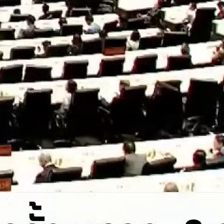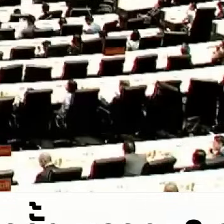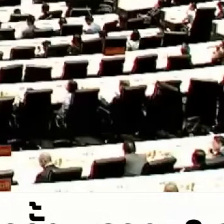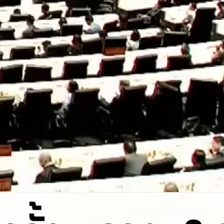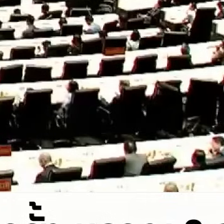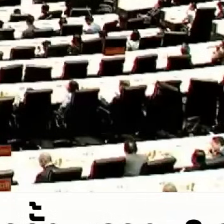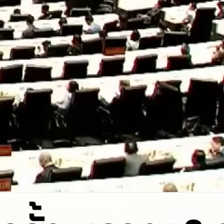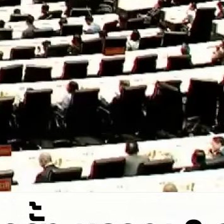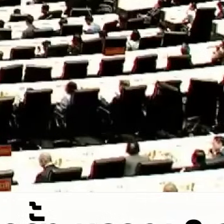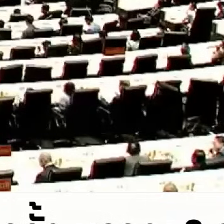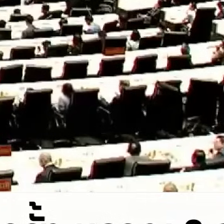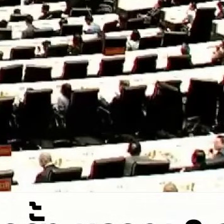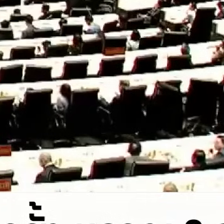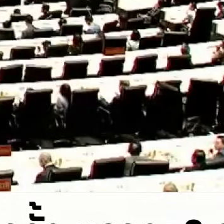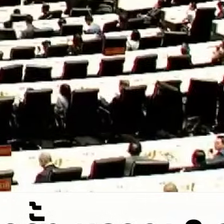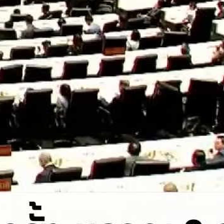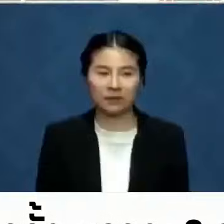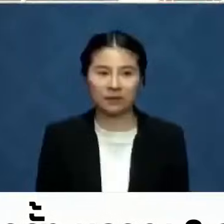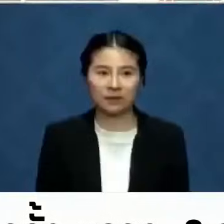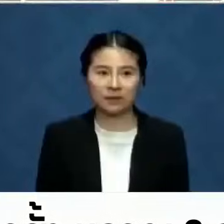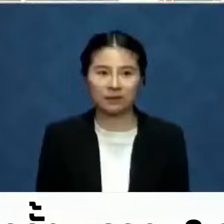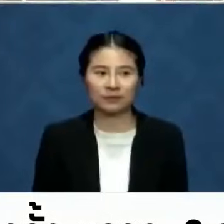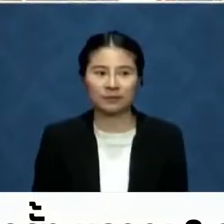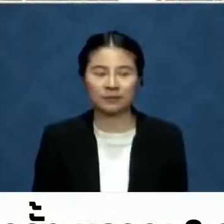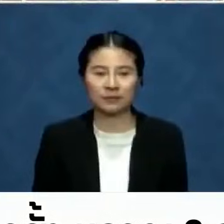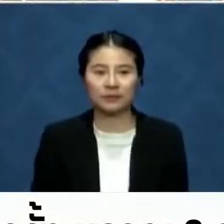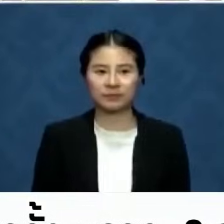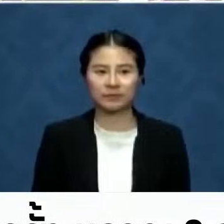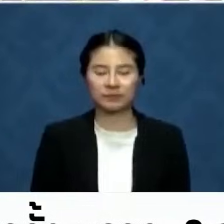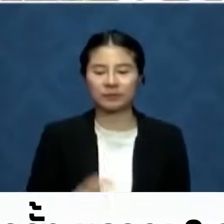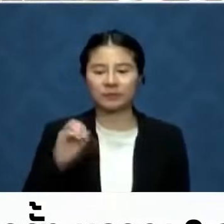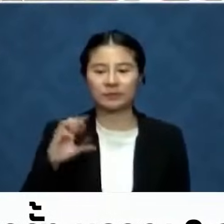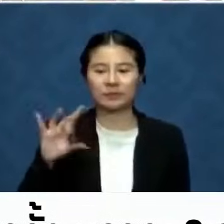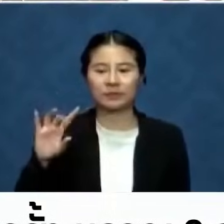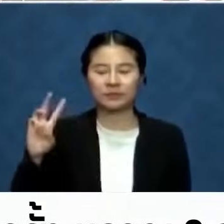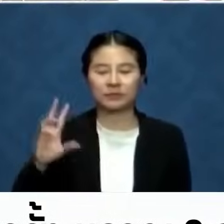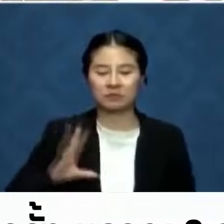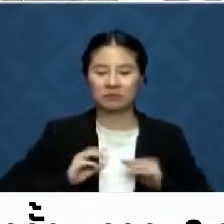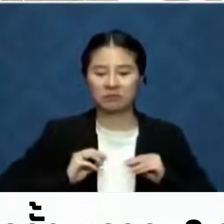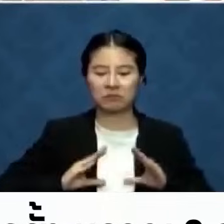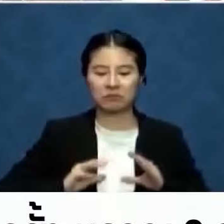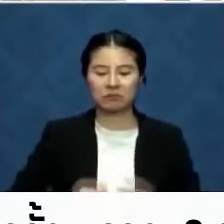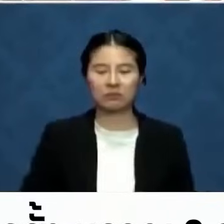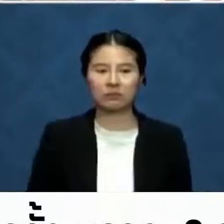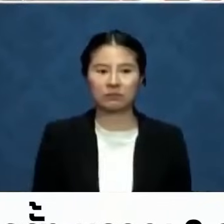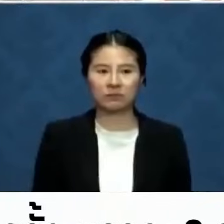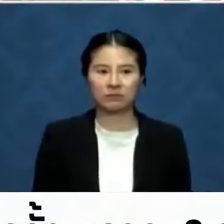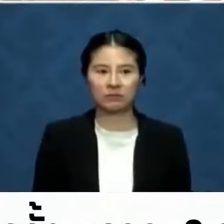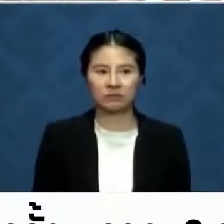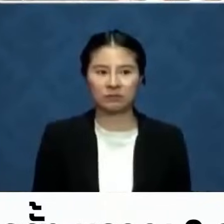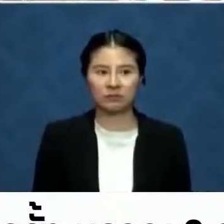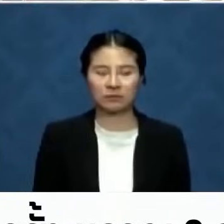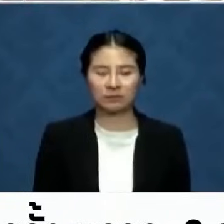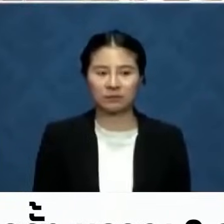มติแค่ 2คนเท่านั้นเองใช่คุณอนุสรณ์ก็เลยบอกว่าตั้งคำถามไปเนาะอคือถ้าเป็นสสพรรคอื่นอยู่ในห้องประชุม